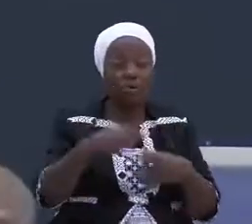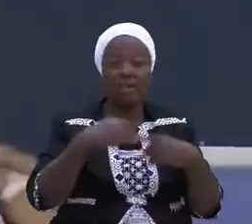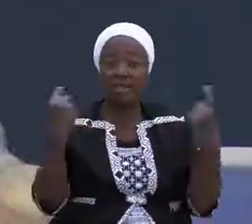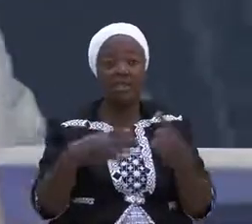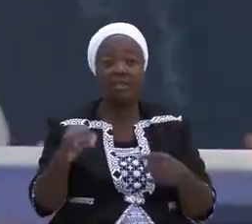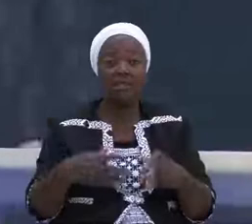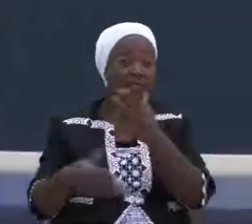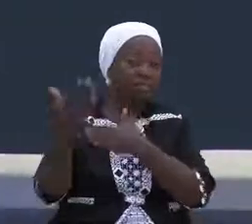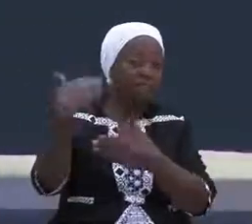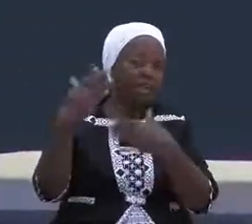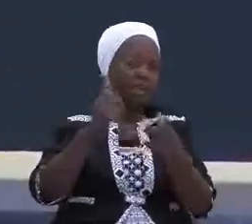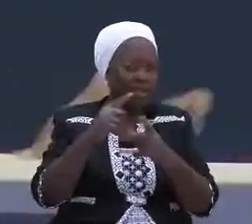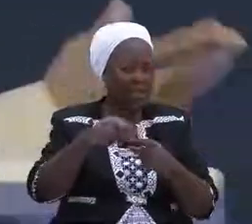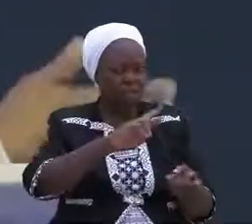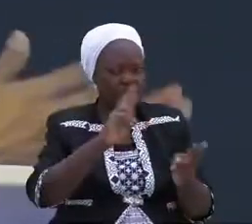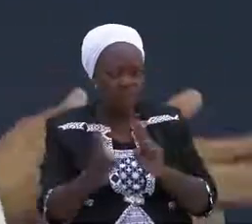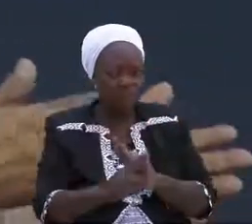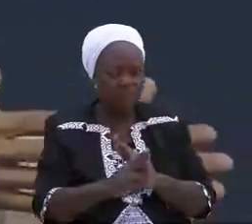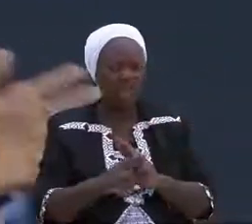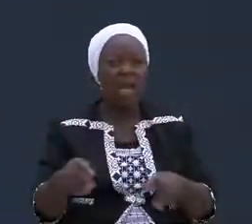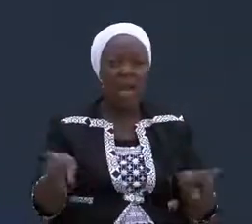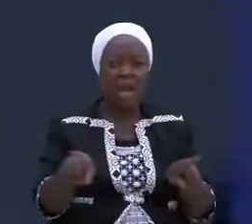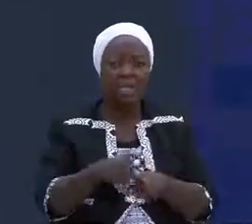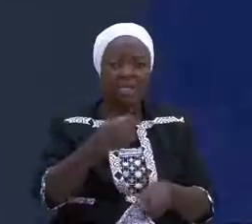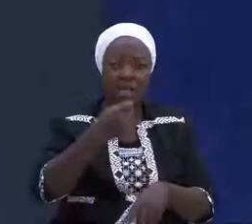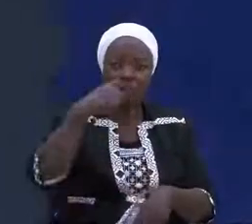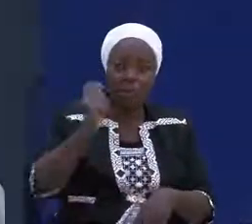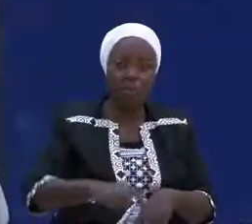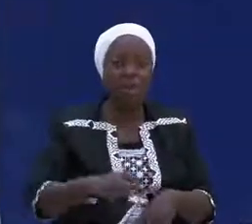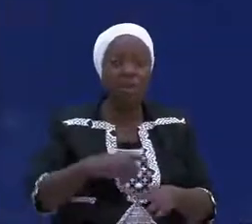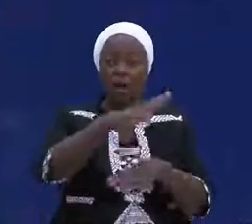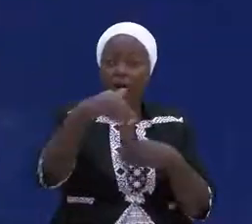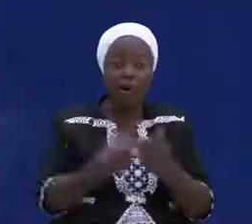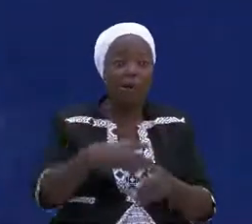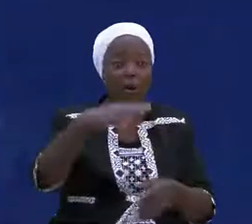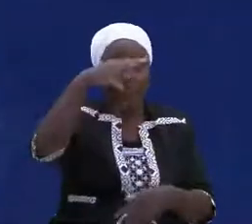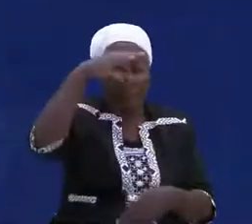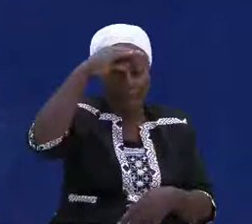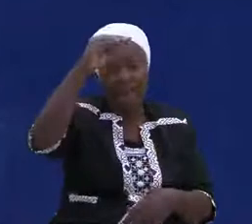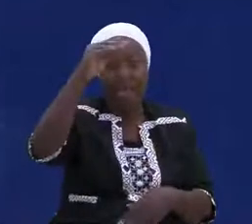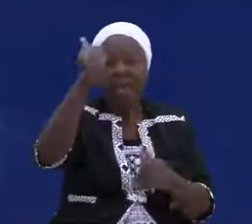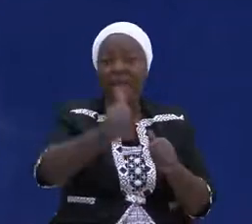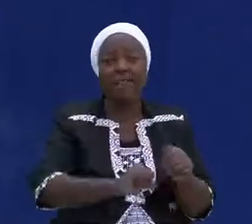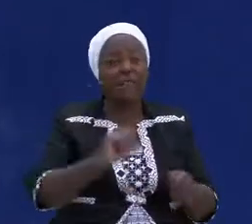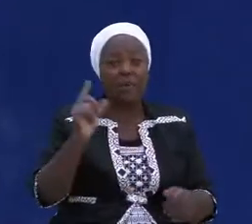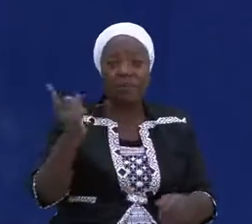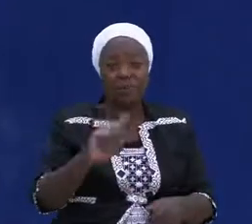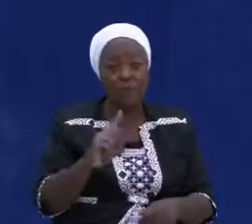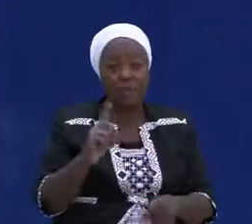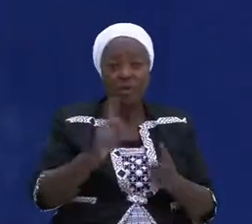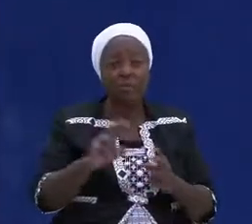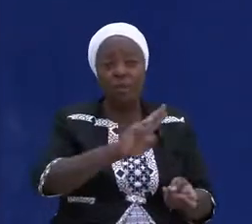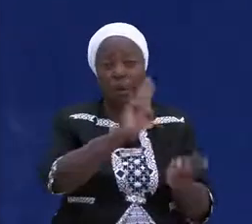péchés du passé. Et tu te repens comme il annonce à tous les hommes, en tout lieu, de